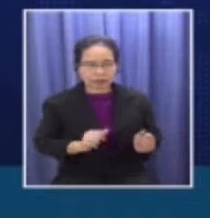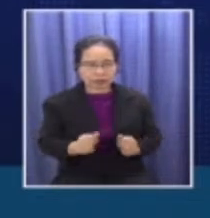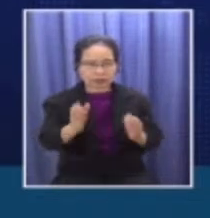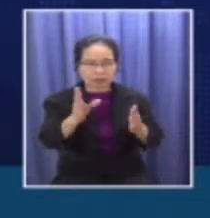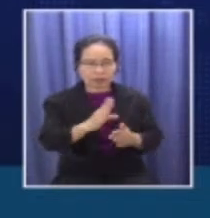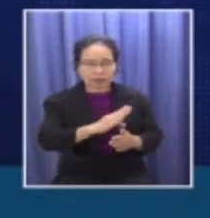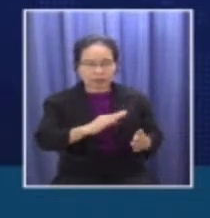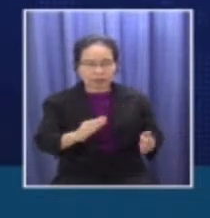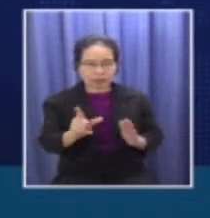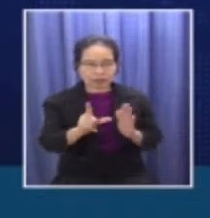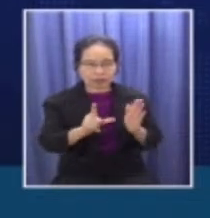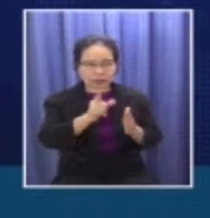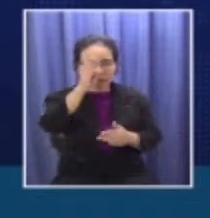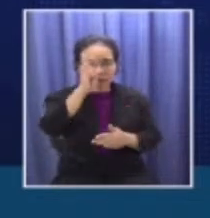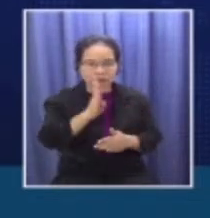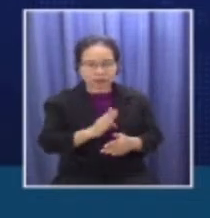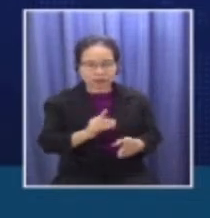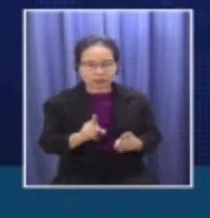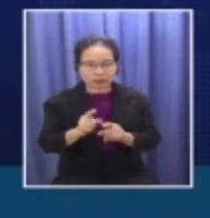kane na me free sɛ